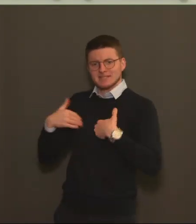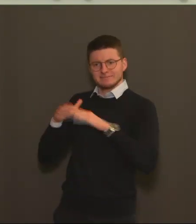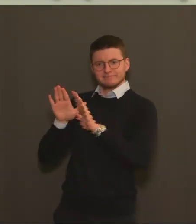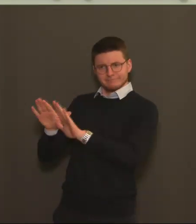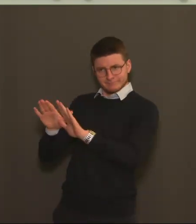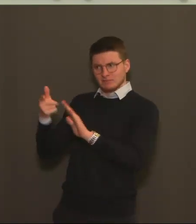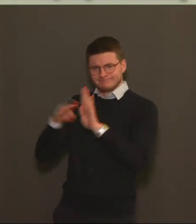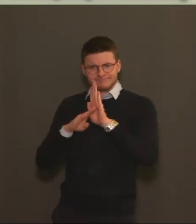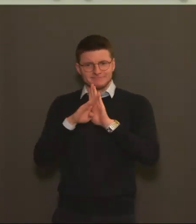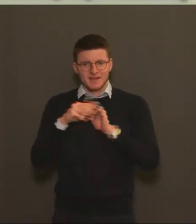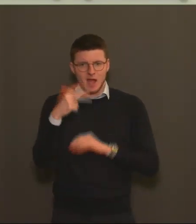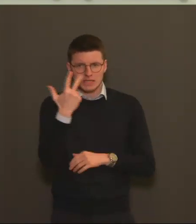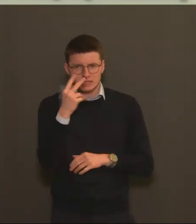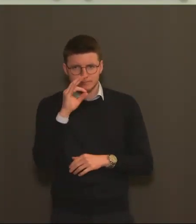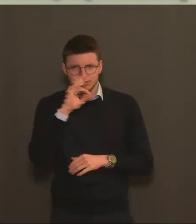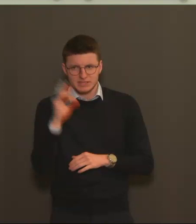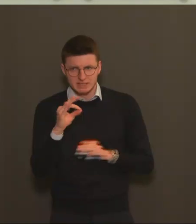toename van 8%.